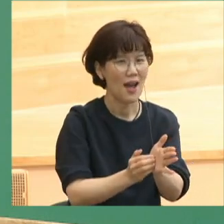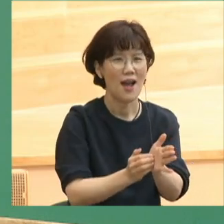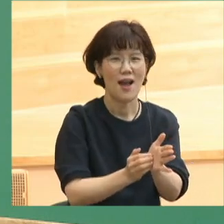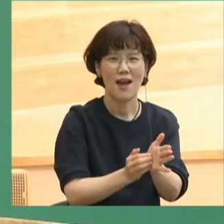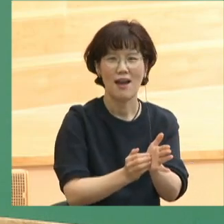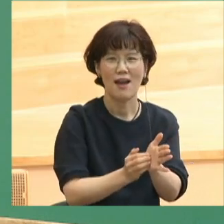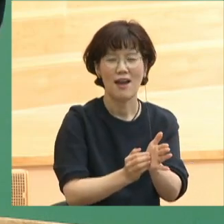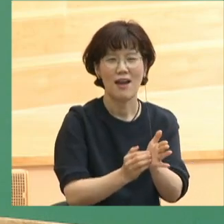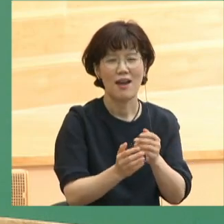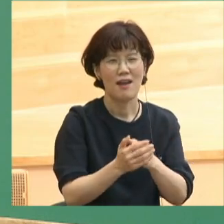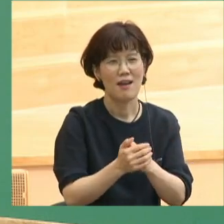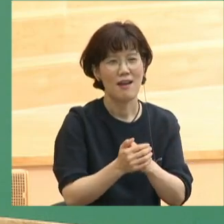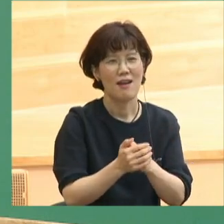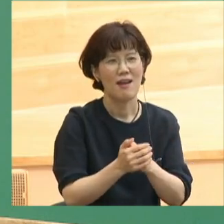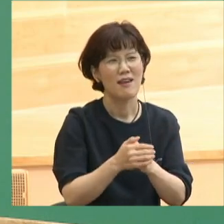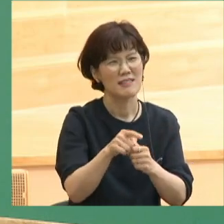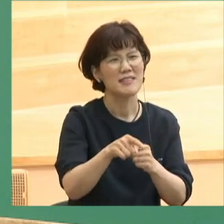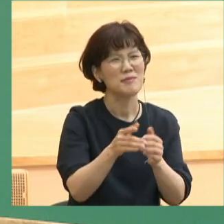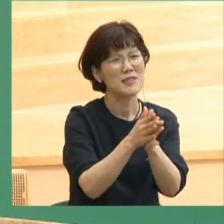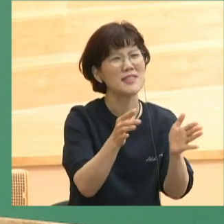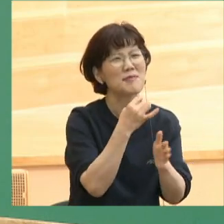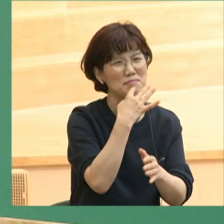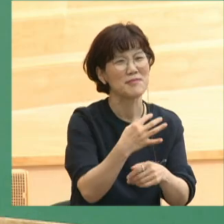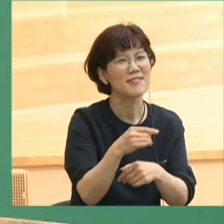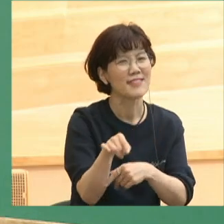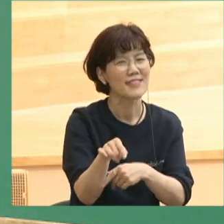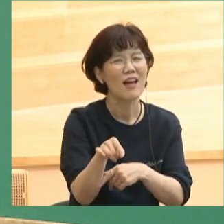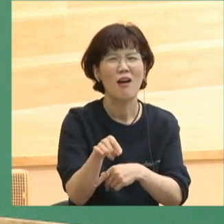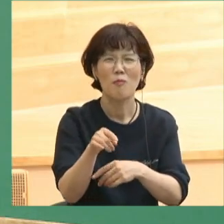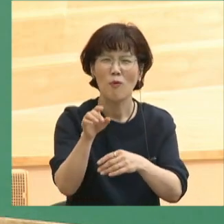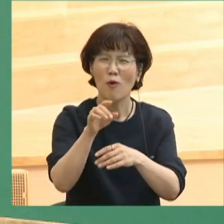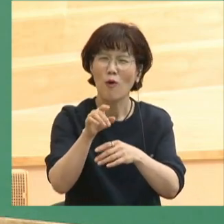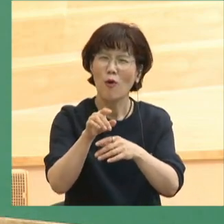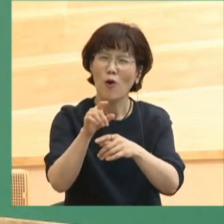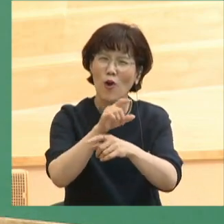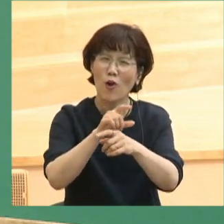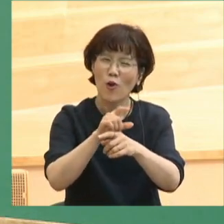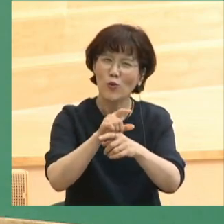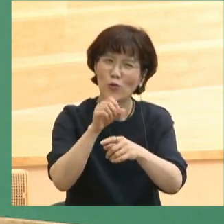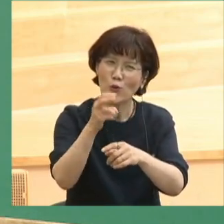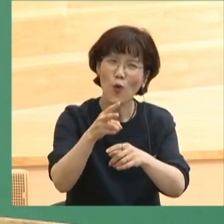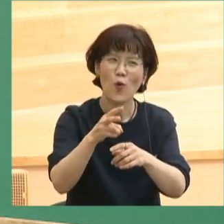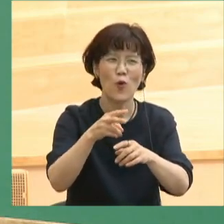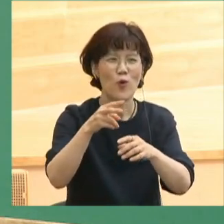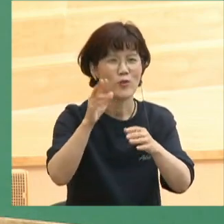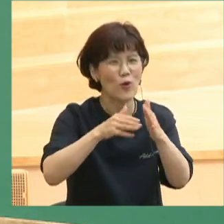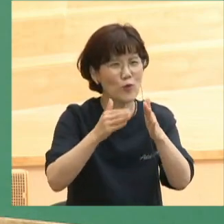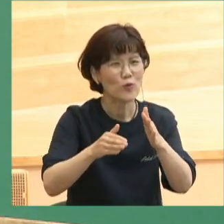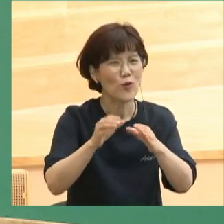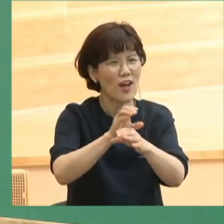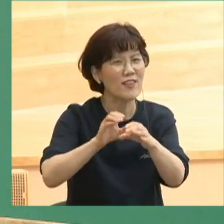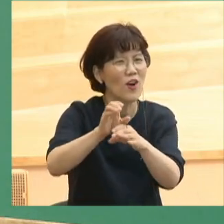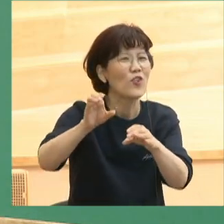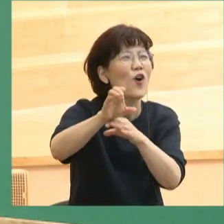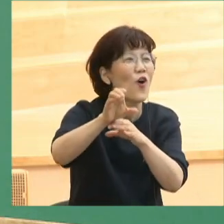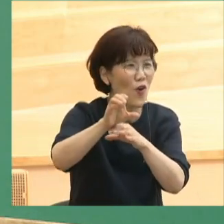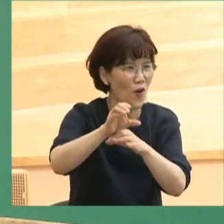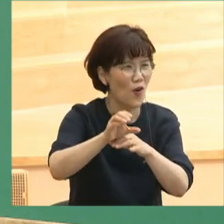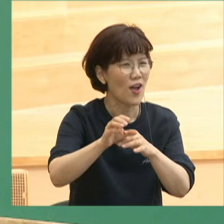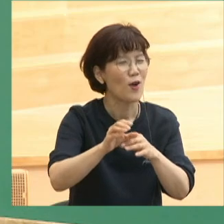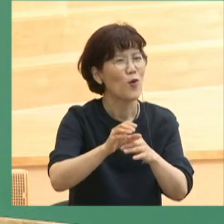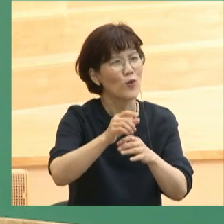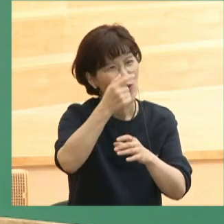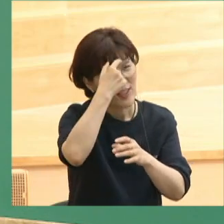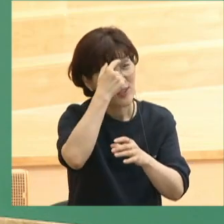뭐 그건 마중물에 불과했고 우리 성도님들 거기에 뭘 더 얹어서 그리고 마음을 얹고 기도를 얹어가지고